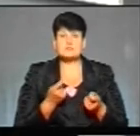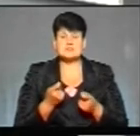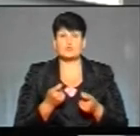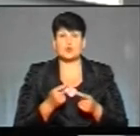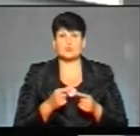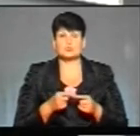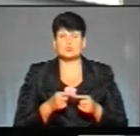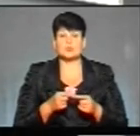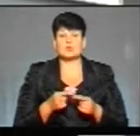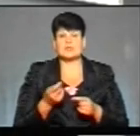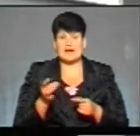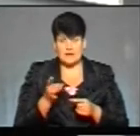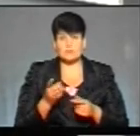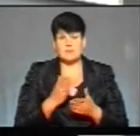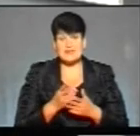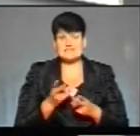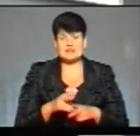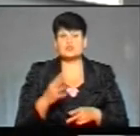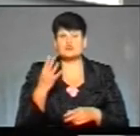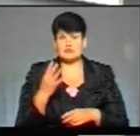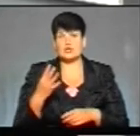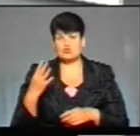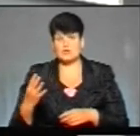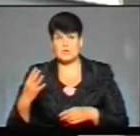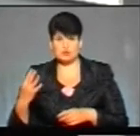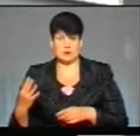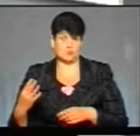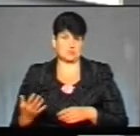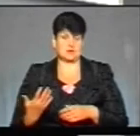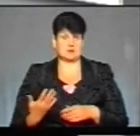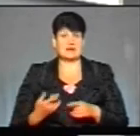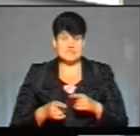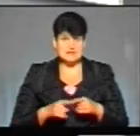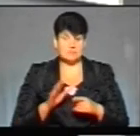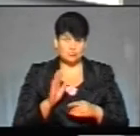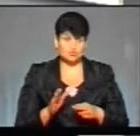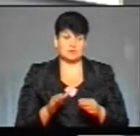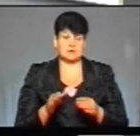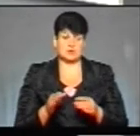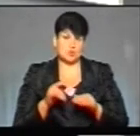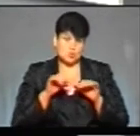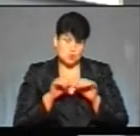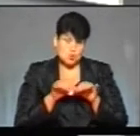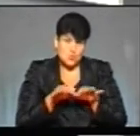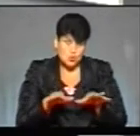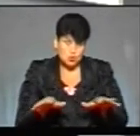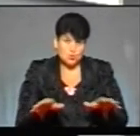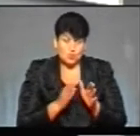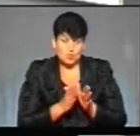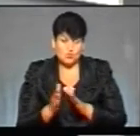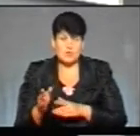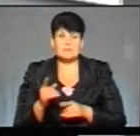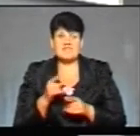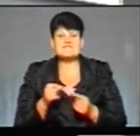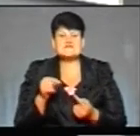тобто то їх має там умовно залишитись 4 того, 4 того, 4 того, і це буде відповідна структура, яка буде надавати ту чи іншу